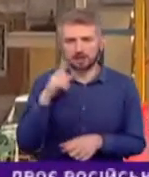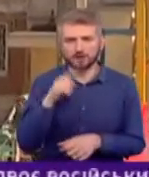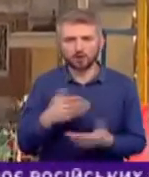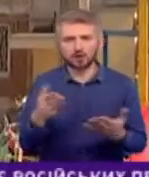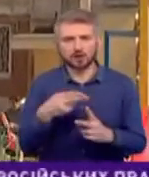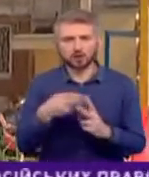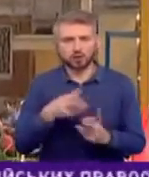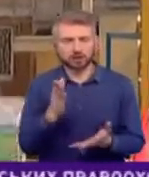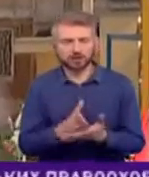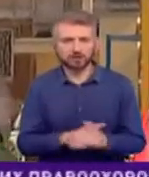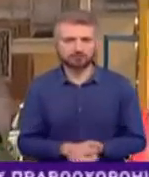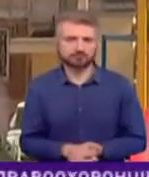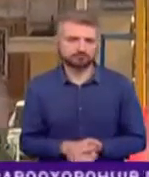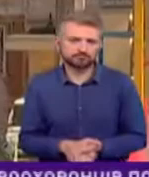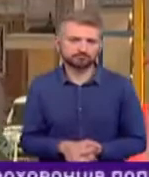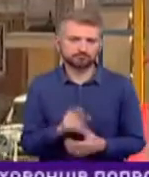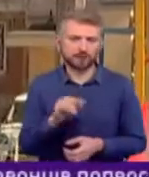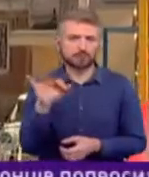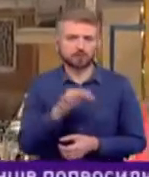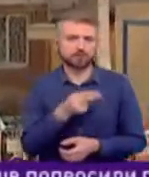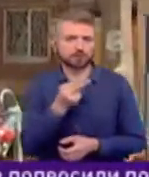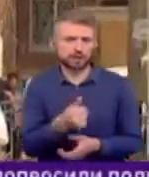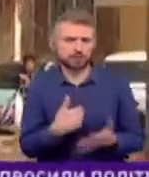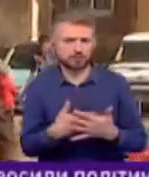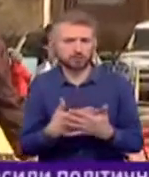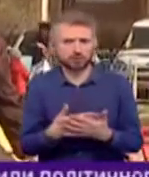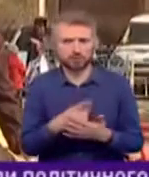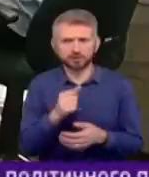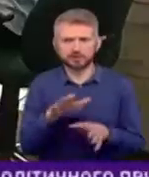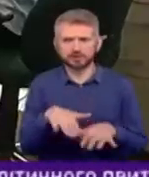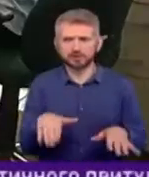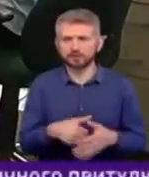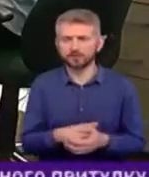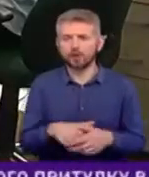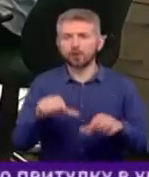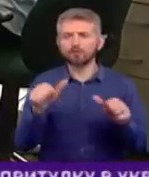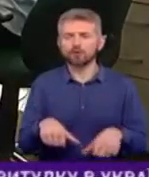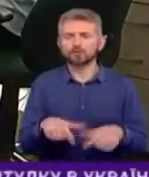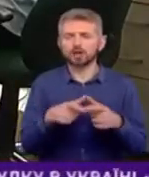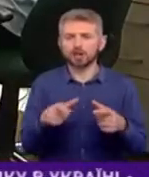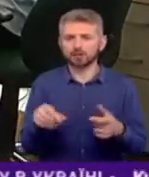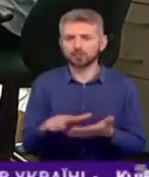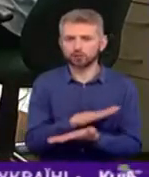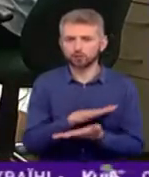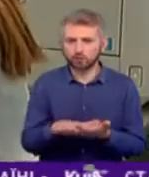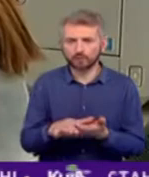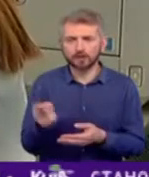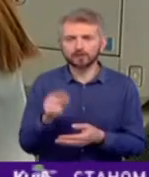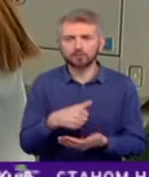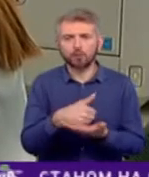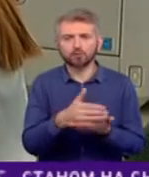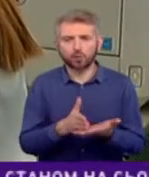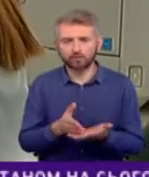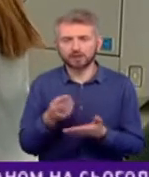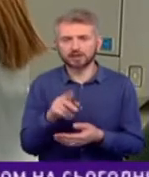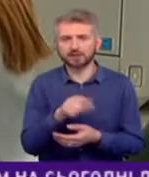какие-то льготы есть. Там по поводу оплаты, по-моему, за садик. Оформлення картки безкоштовне, втім обслуговування